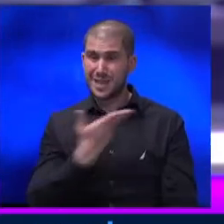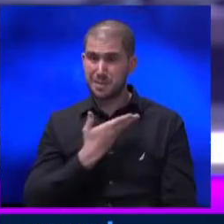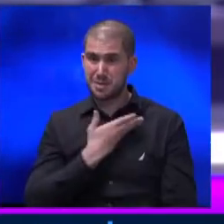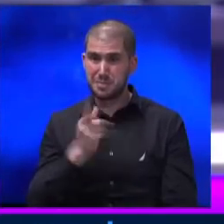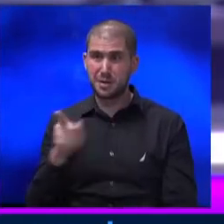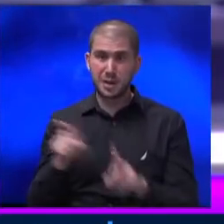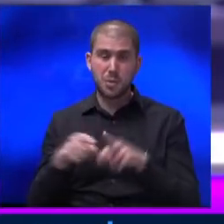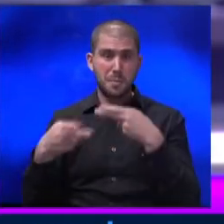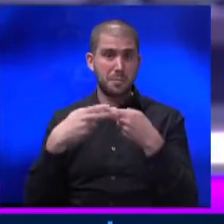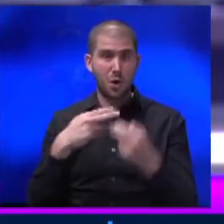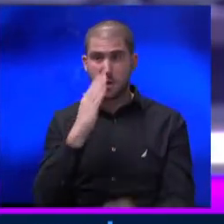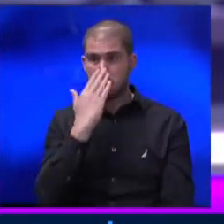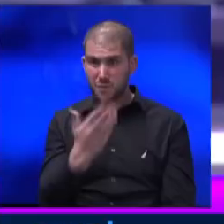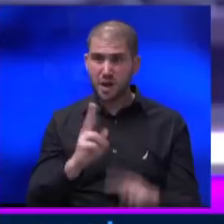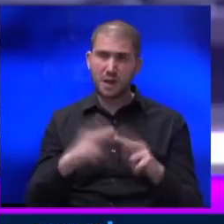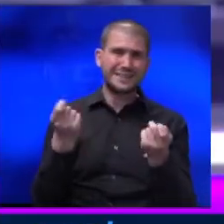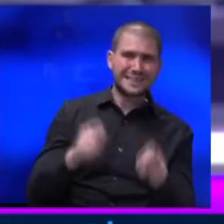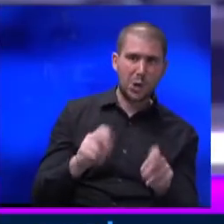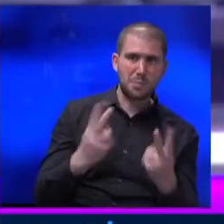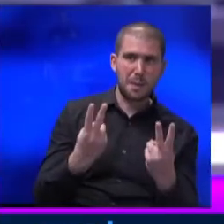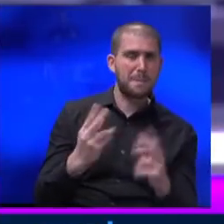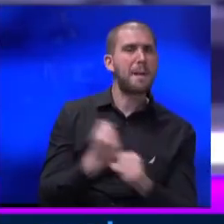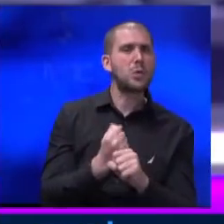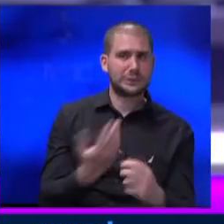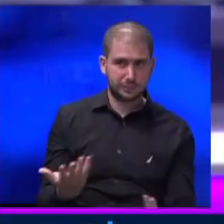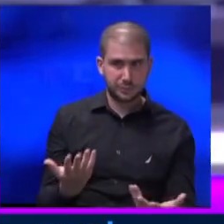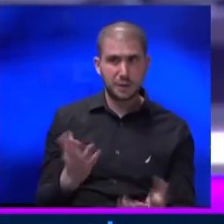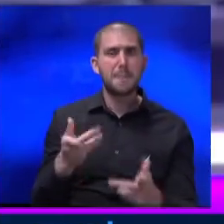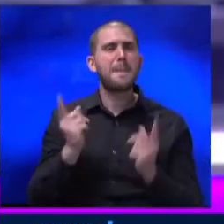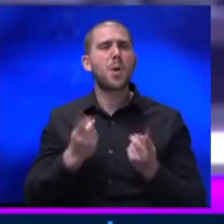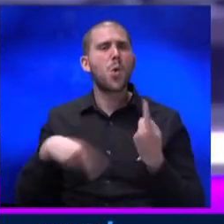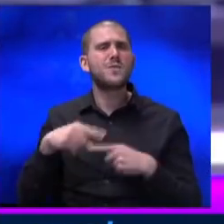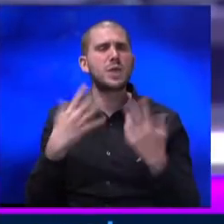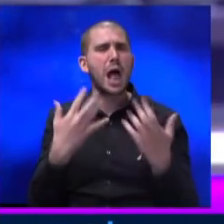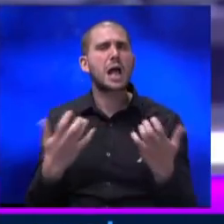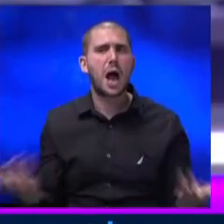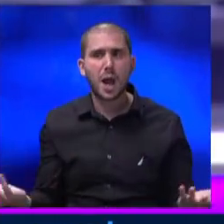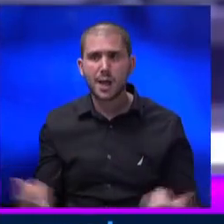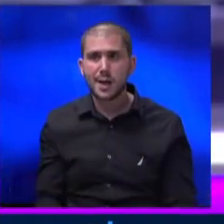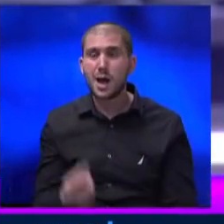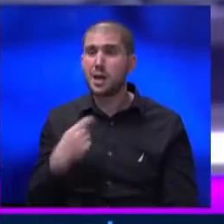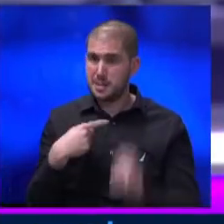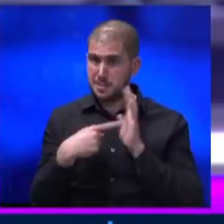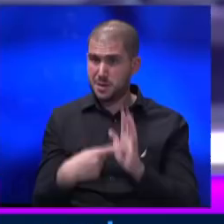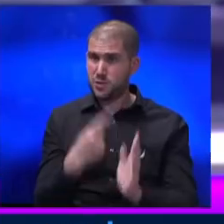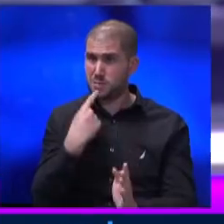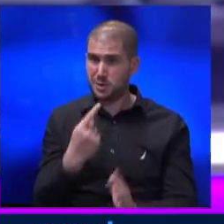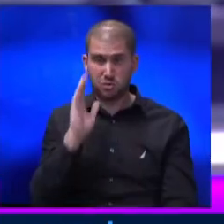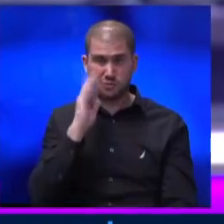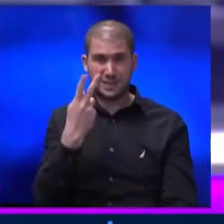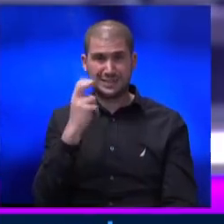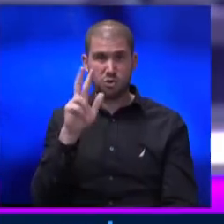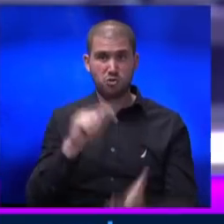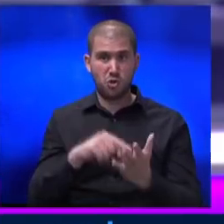זה בואכה פורים, ואז יסגרו אותנו, אז מה נעשה? ומה המחויבות שלנו לקהל? ואני מראה להם ואומר להם, תשמעו, הנה,